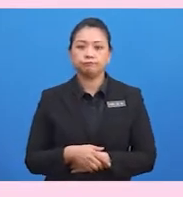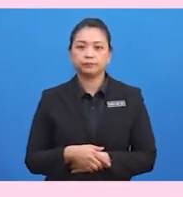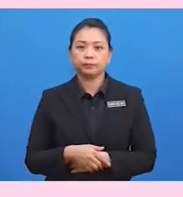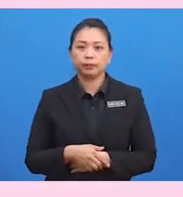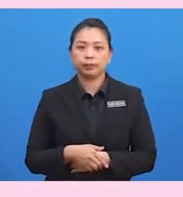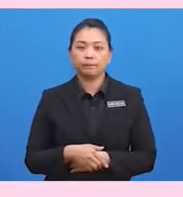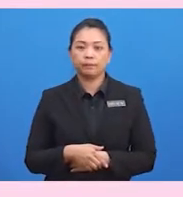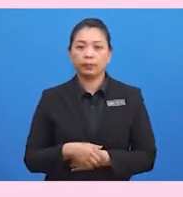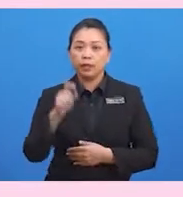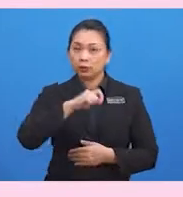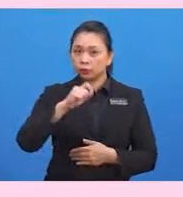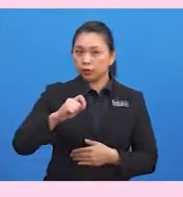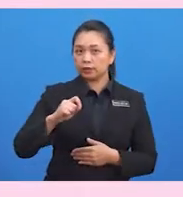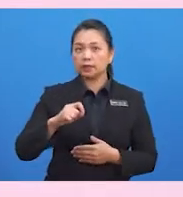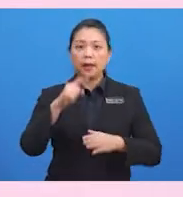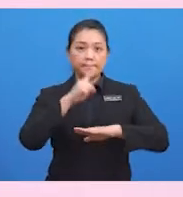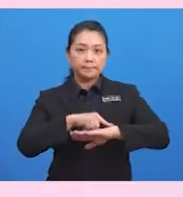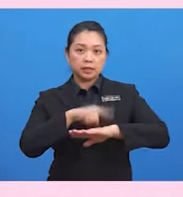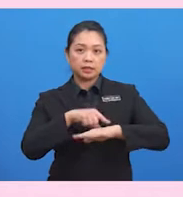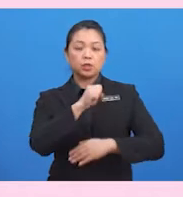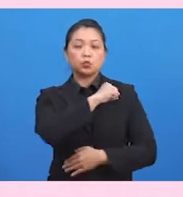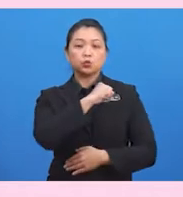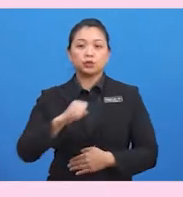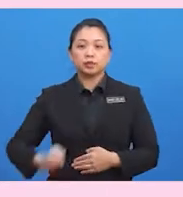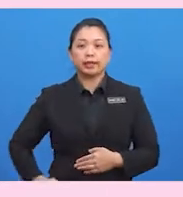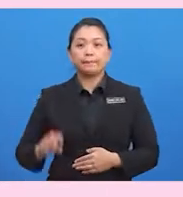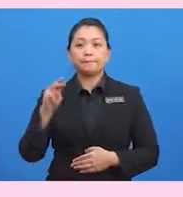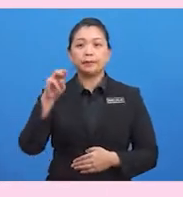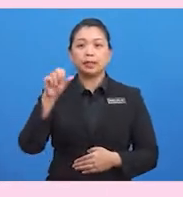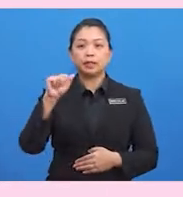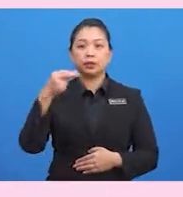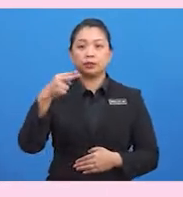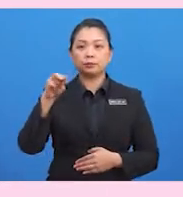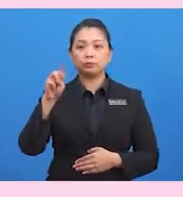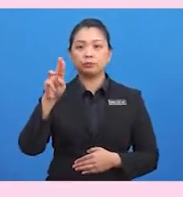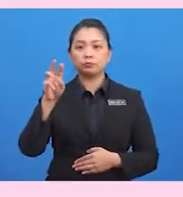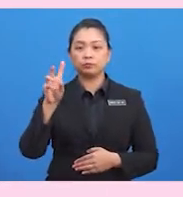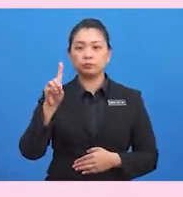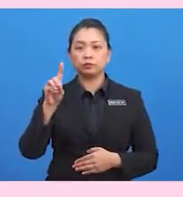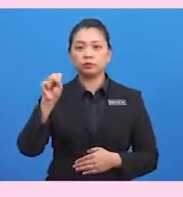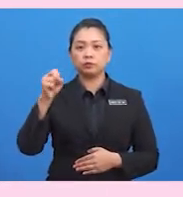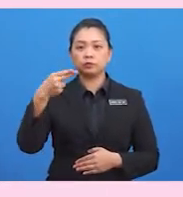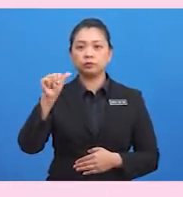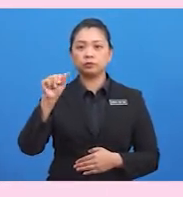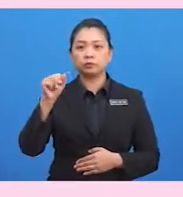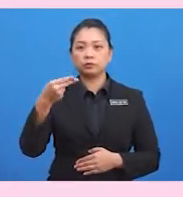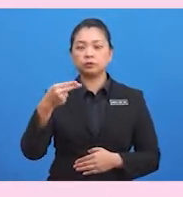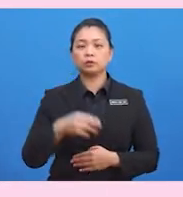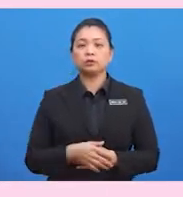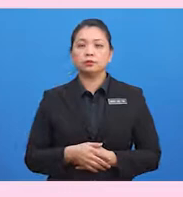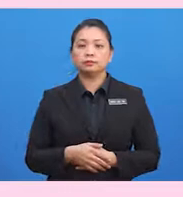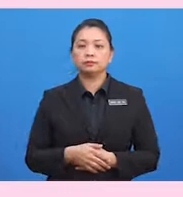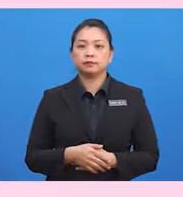undang-undang ini ditulis semase zaman Sultan mahmudsyah untuk menentukan peraturan